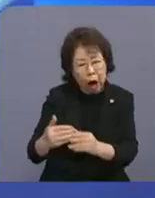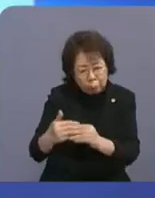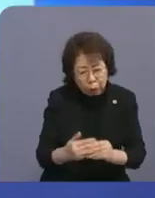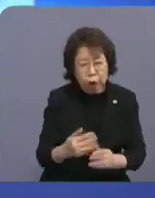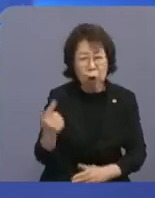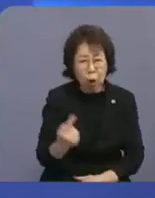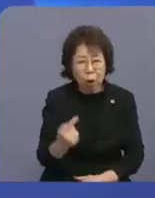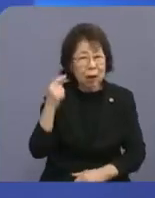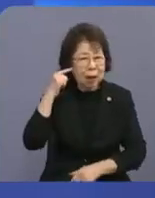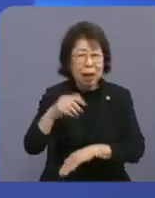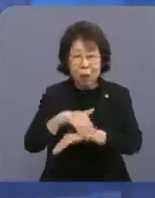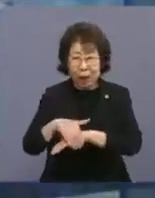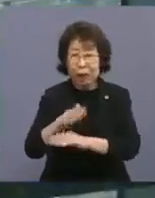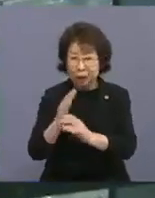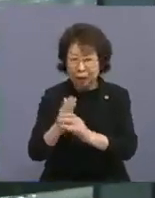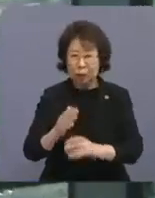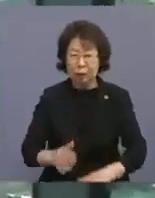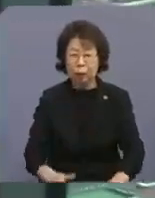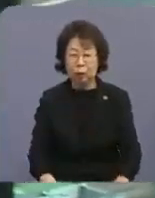기자입니다.